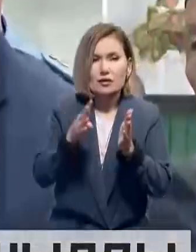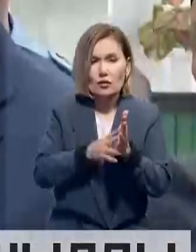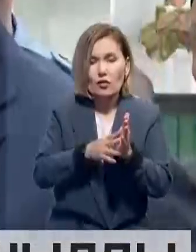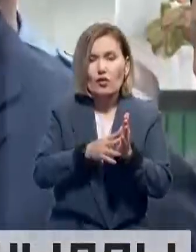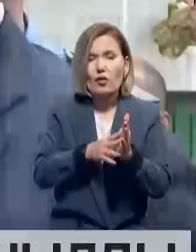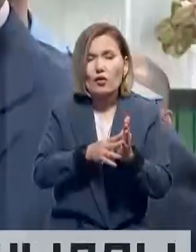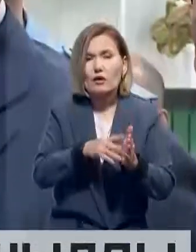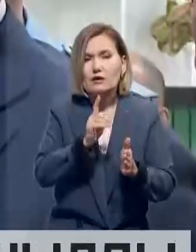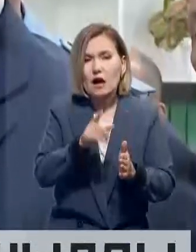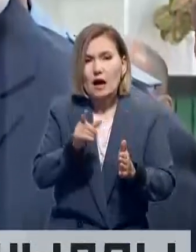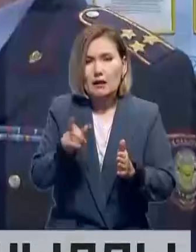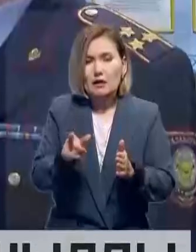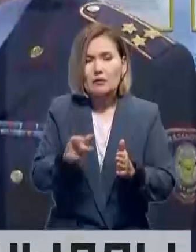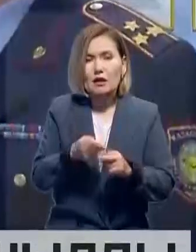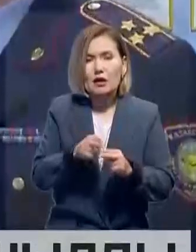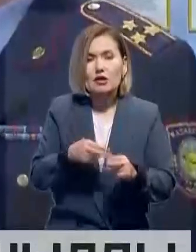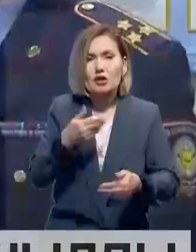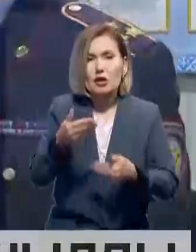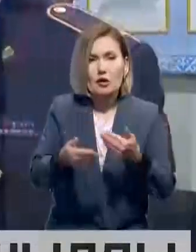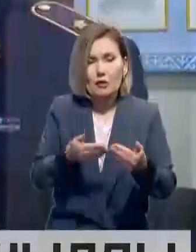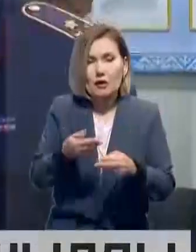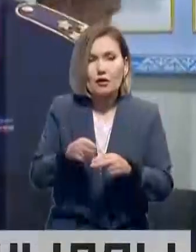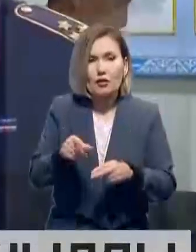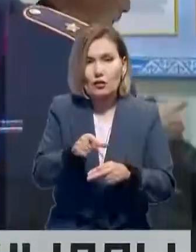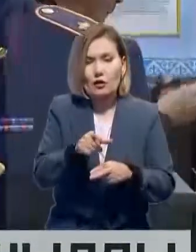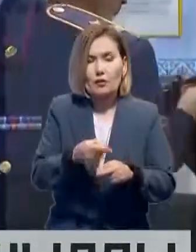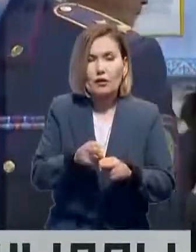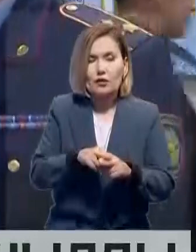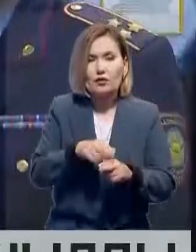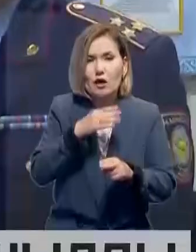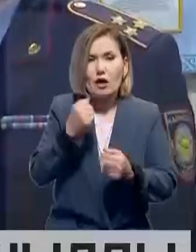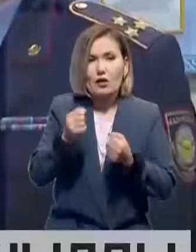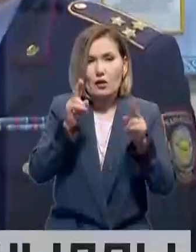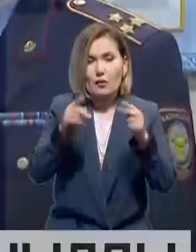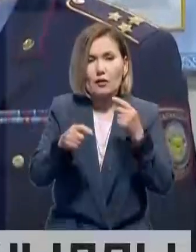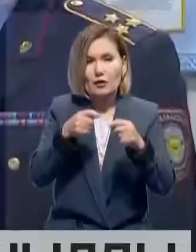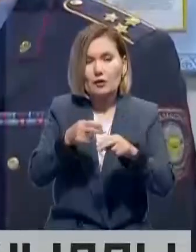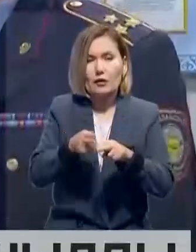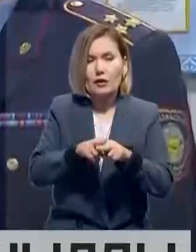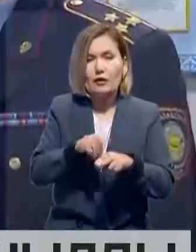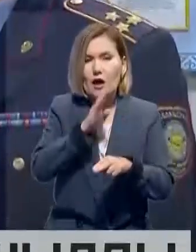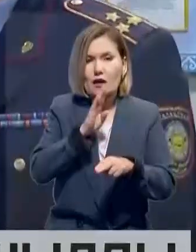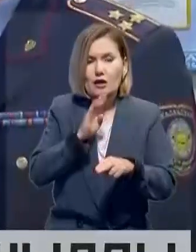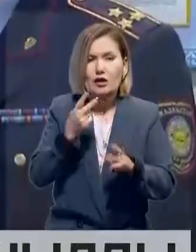бермеу 43, оның ішінде жынысына байланысты ерлер 373, әйелдері 28.